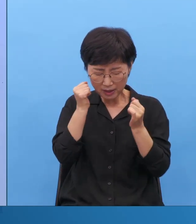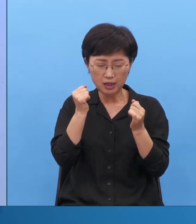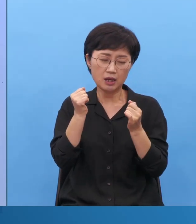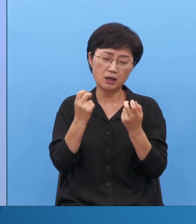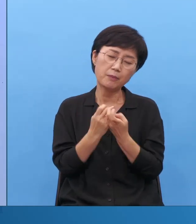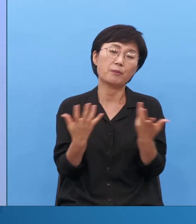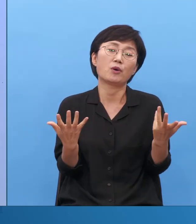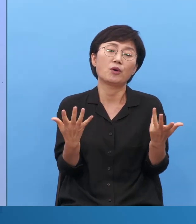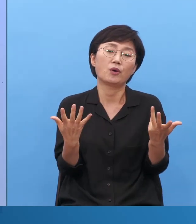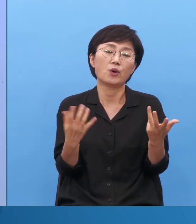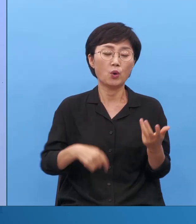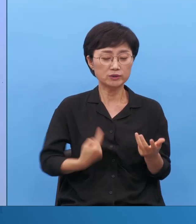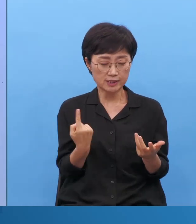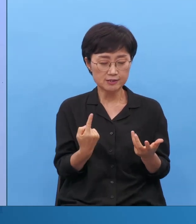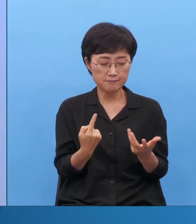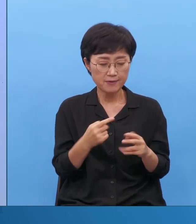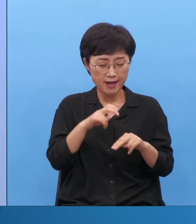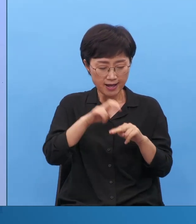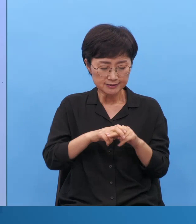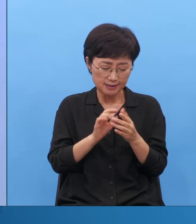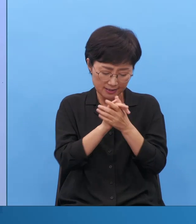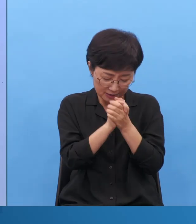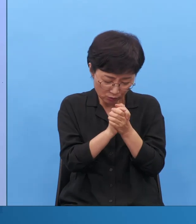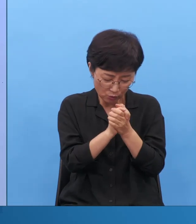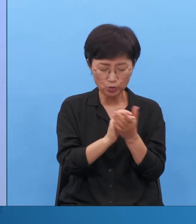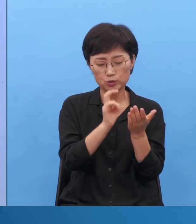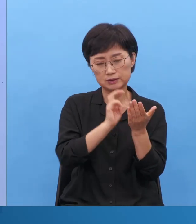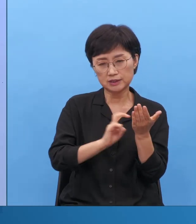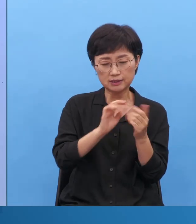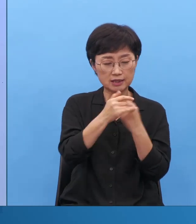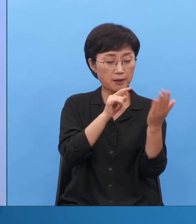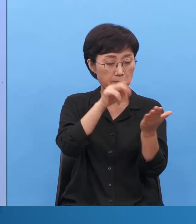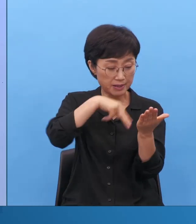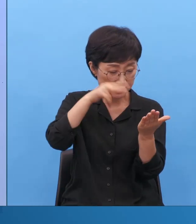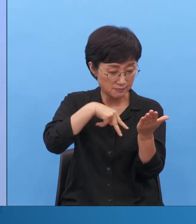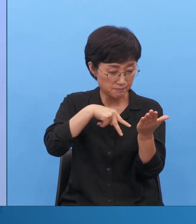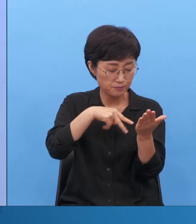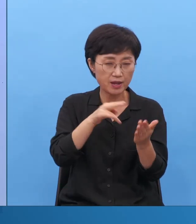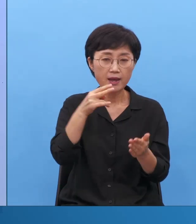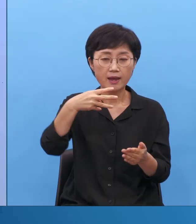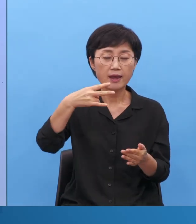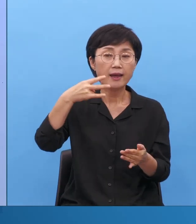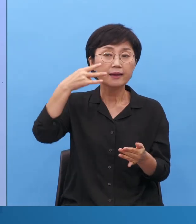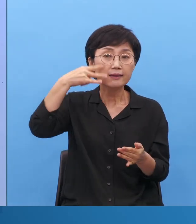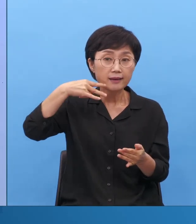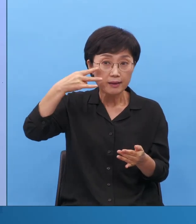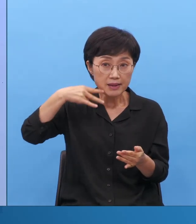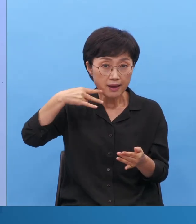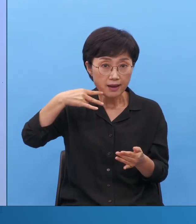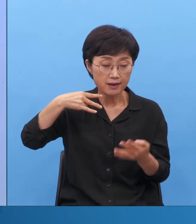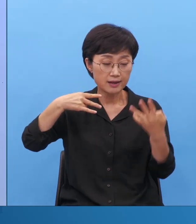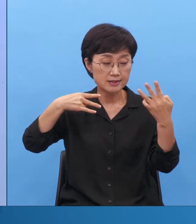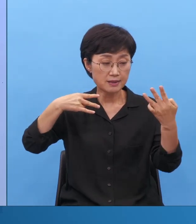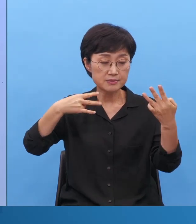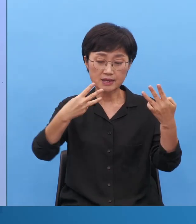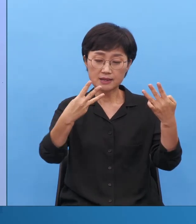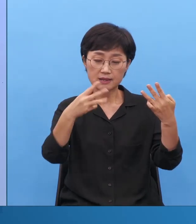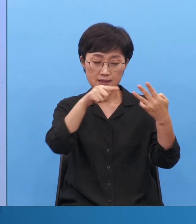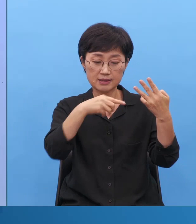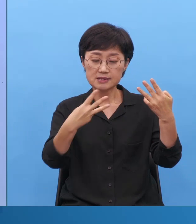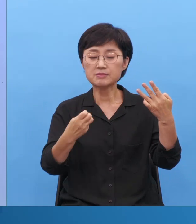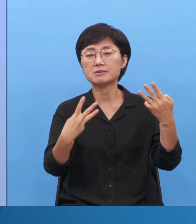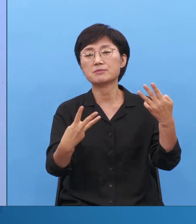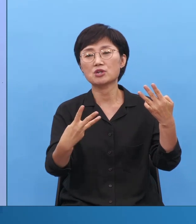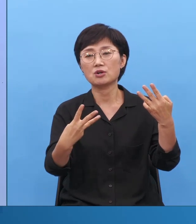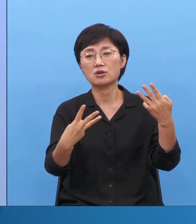33장 3절 그거 붙잡은 겁니다. And so there, it was 외우고 such 있잖아요. difficult for me. 333 그냥. I just memorized Jeremiah chapter 33:3. 호자 계속